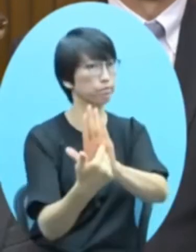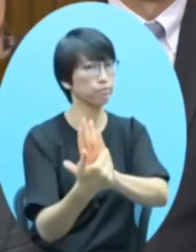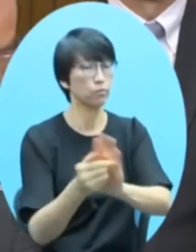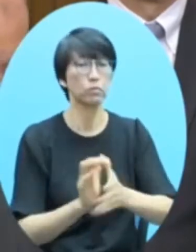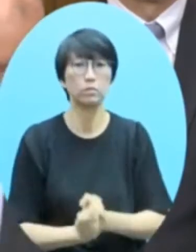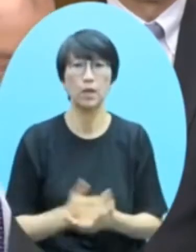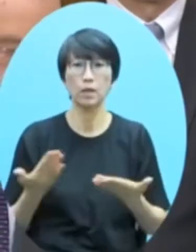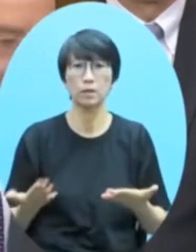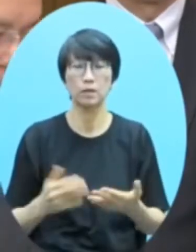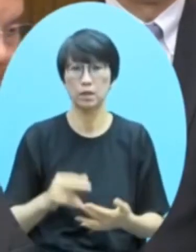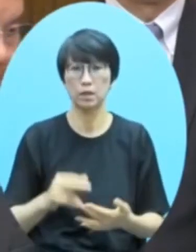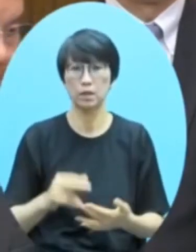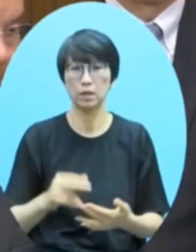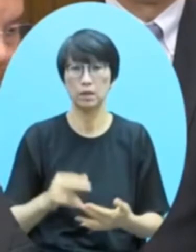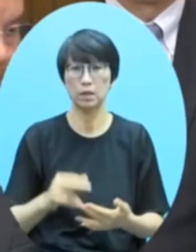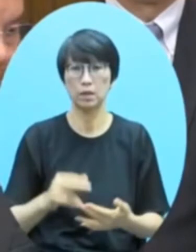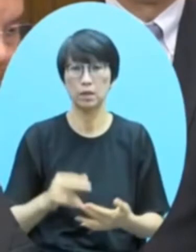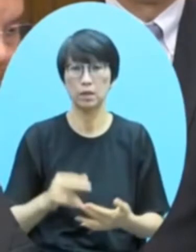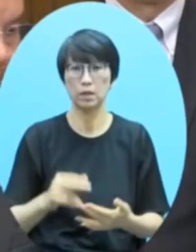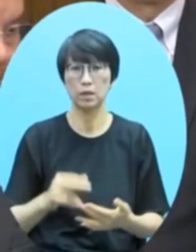Now, 请政务司司长。